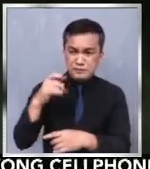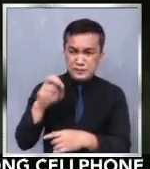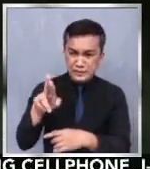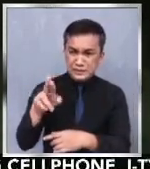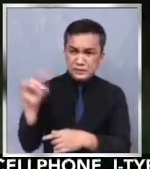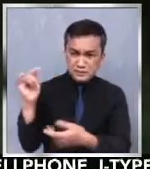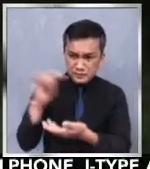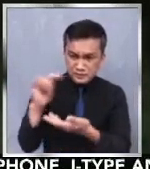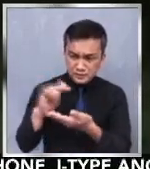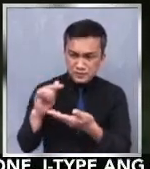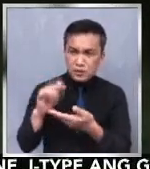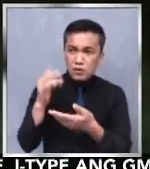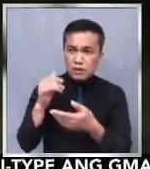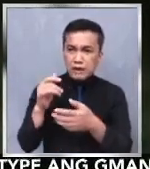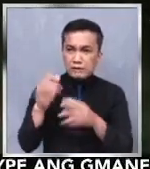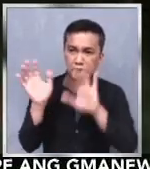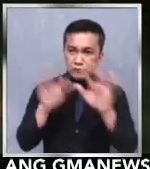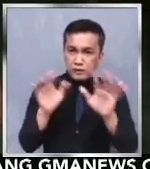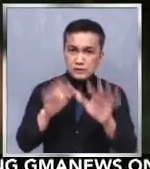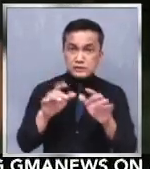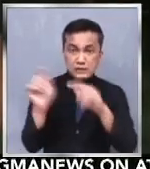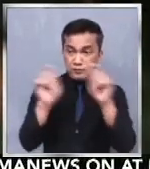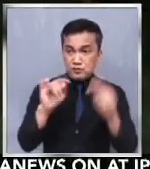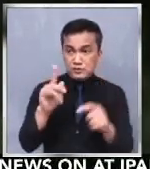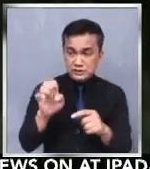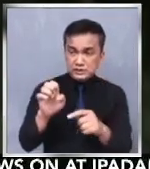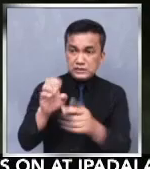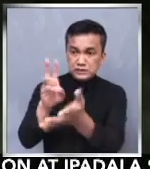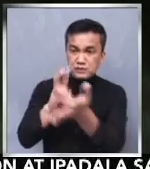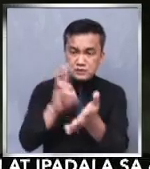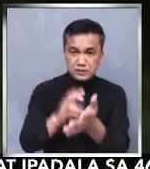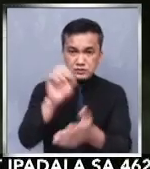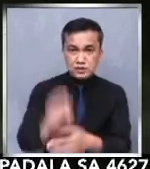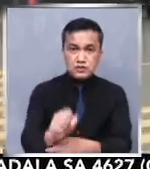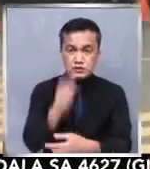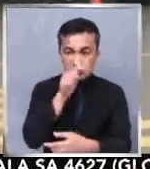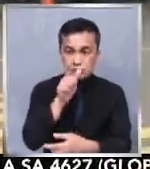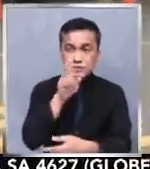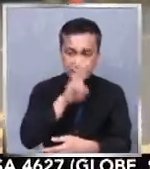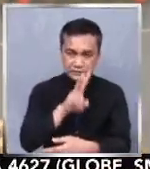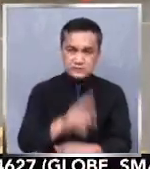Odette sa ilang parte ng Southern Luzon at ng Visayas.